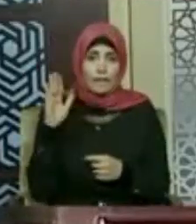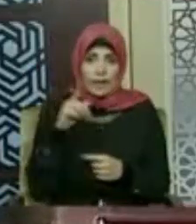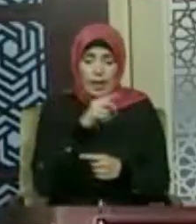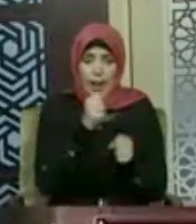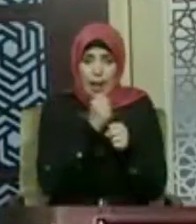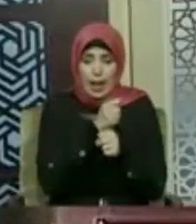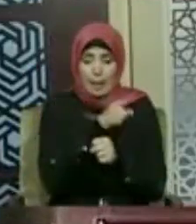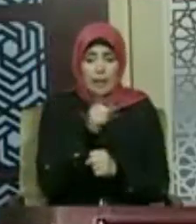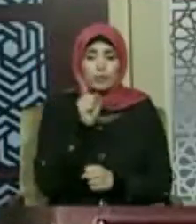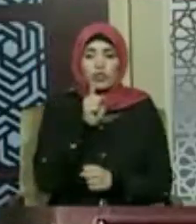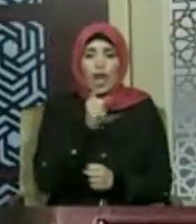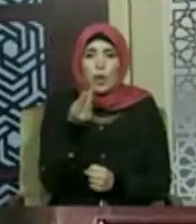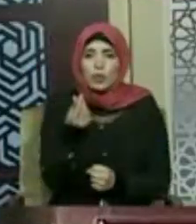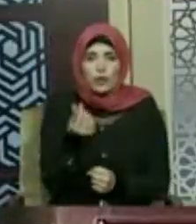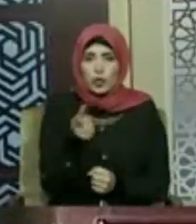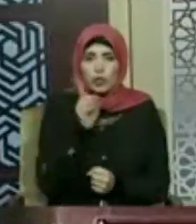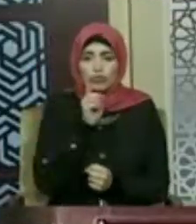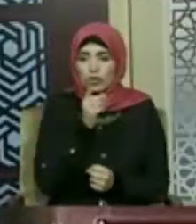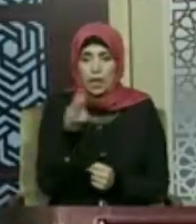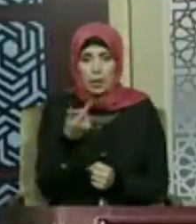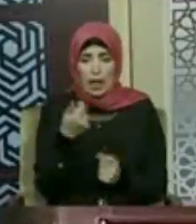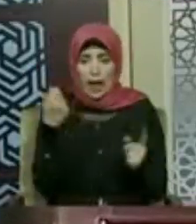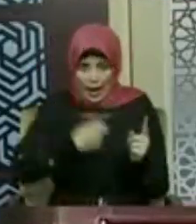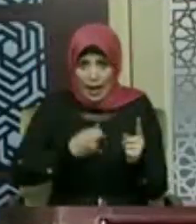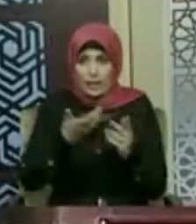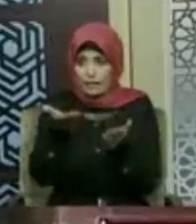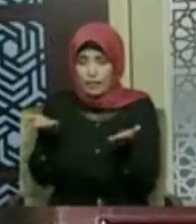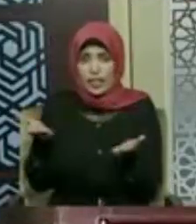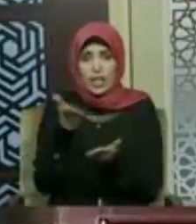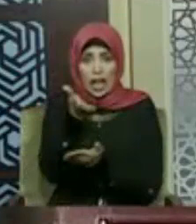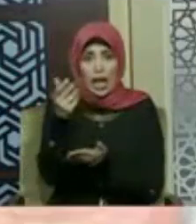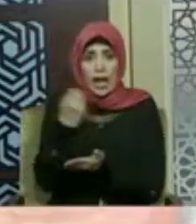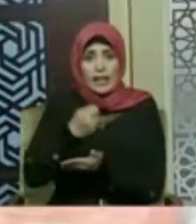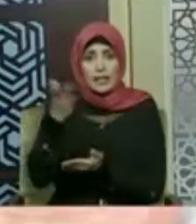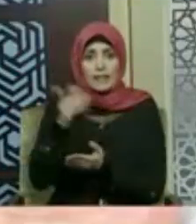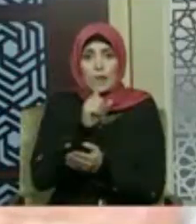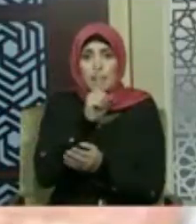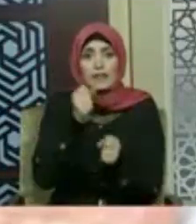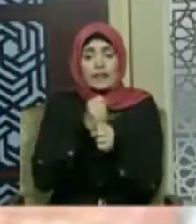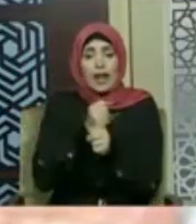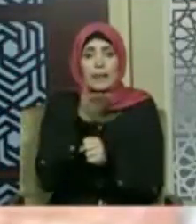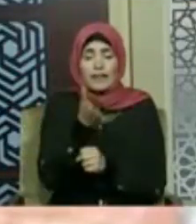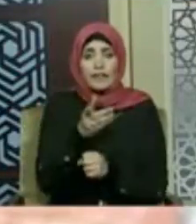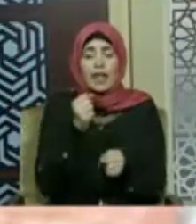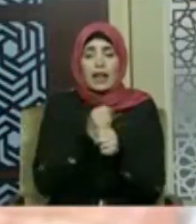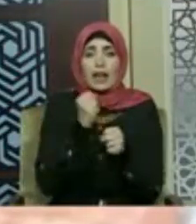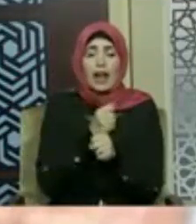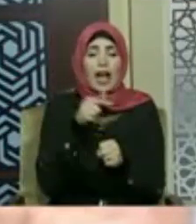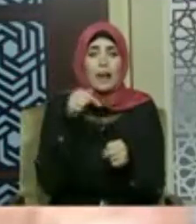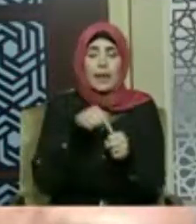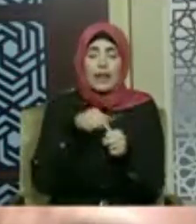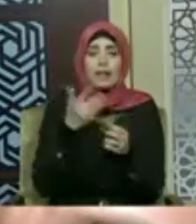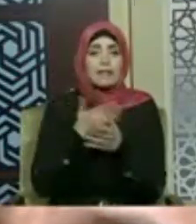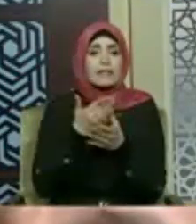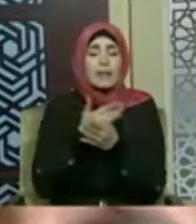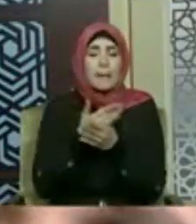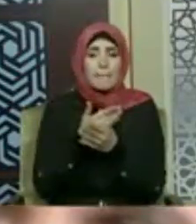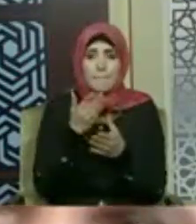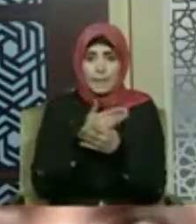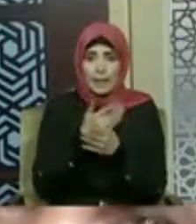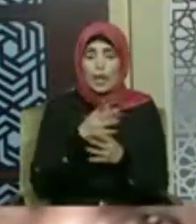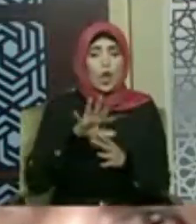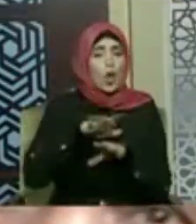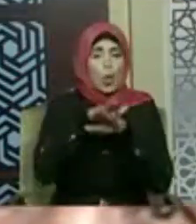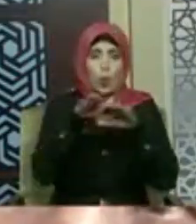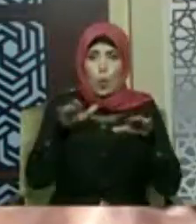لما عمل الغني ولما عمل غير المحتاج. العمل يعمل الغني ويعمل الفقير،